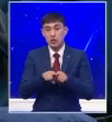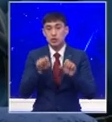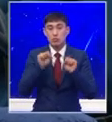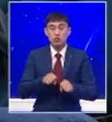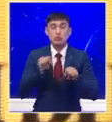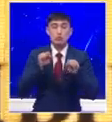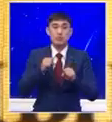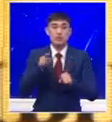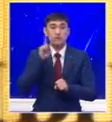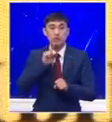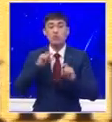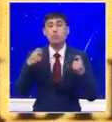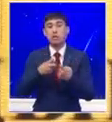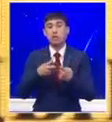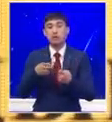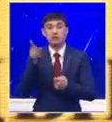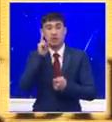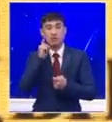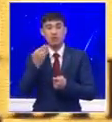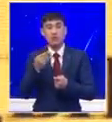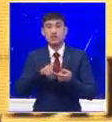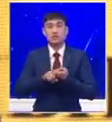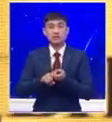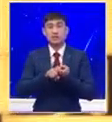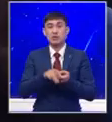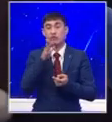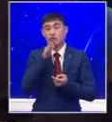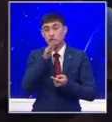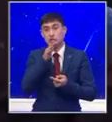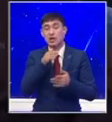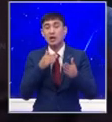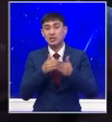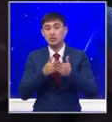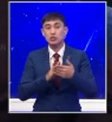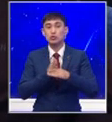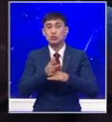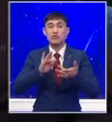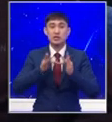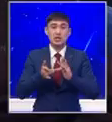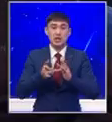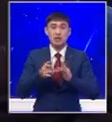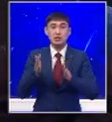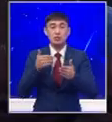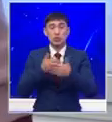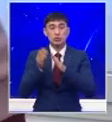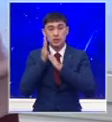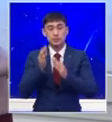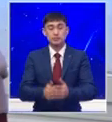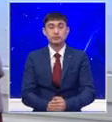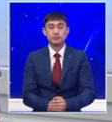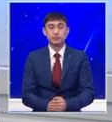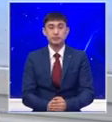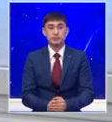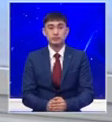может позволить временно блокировать гаджеты, их чат в зависимости от возраста или ограничить доступ в интернет перед сном.